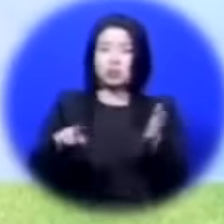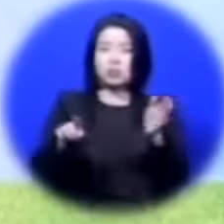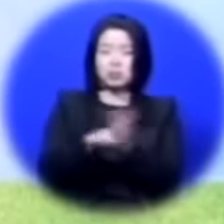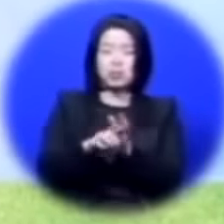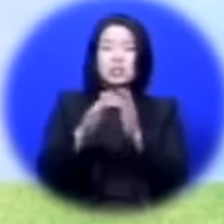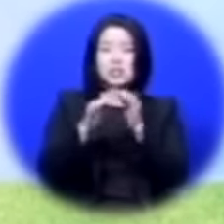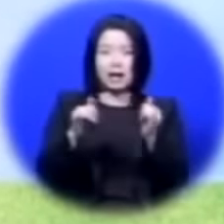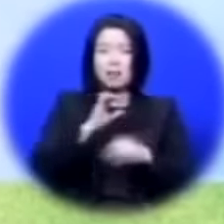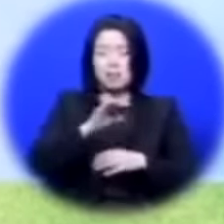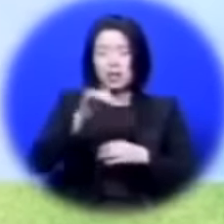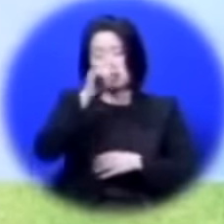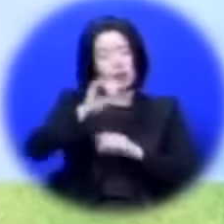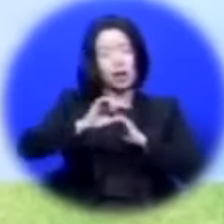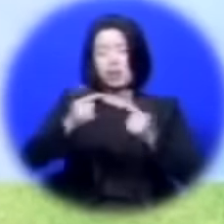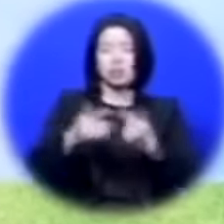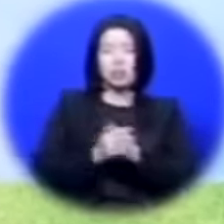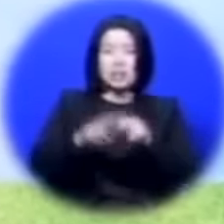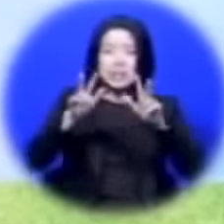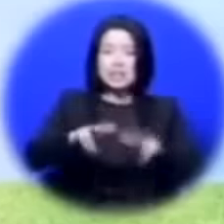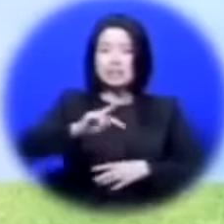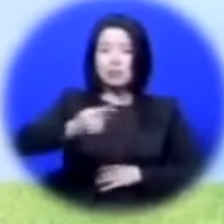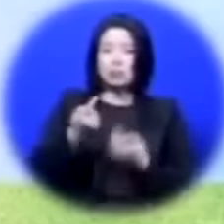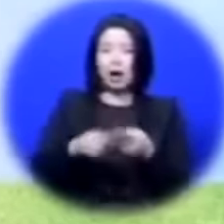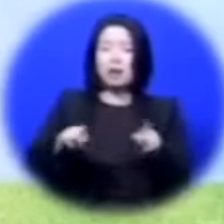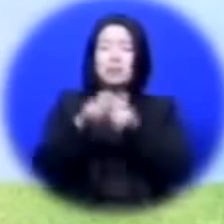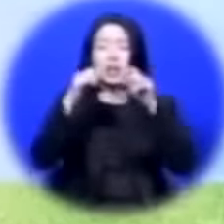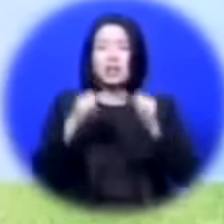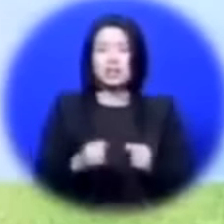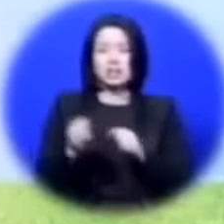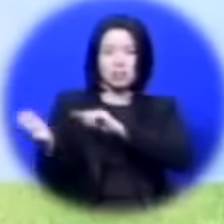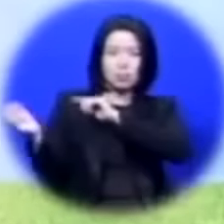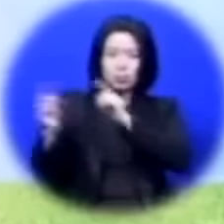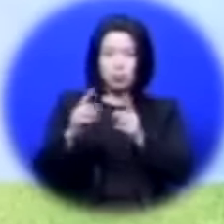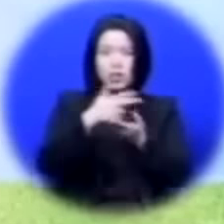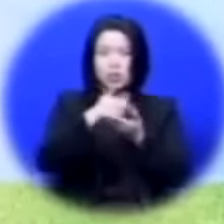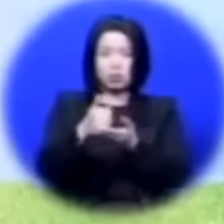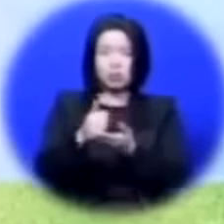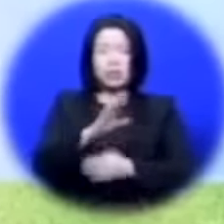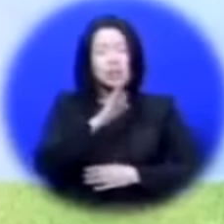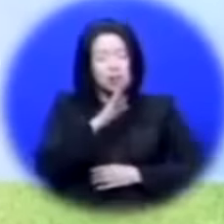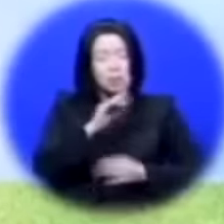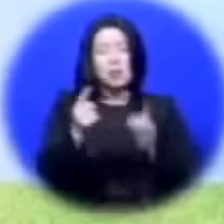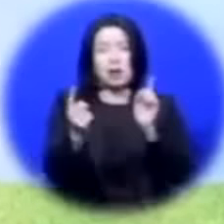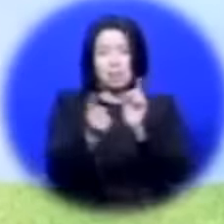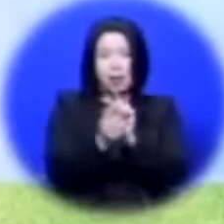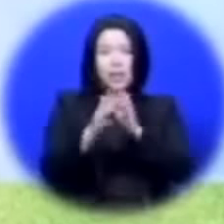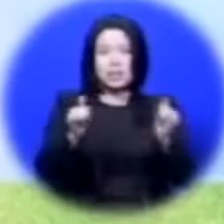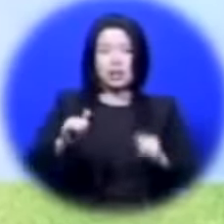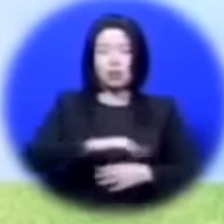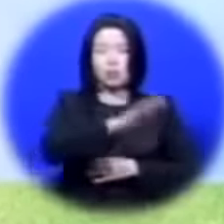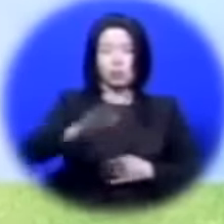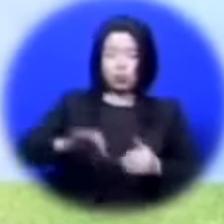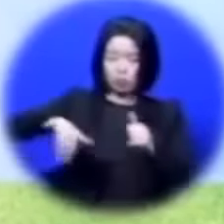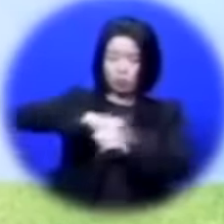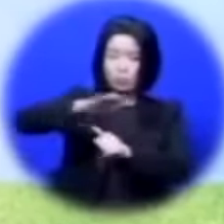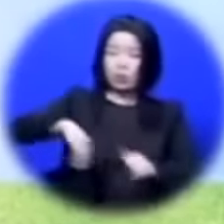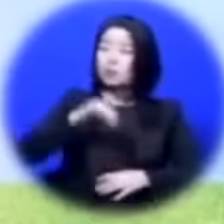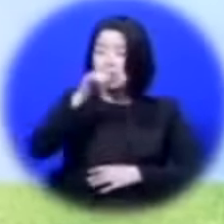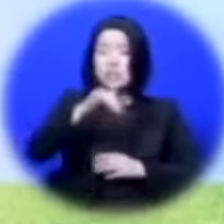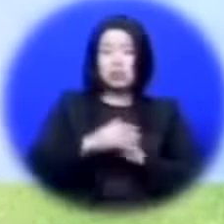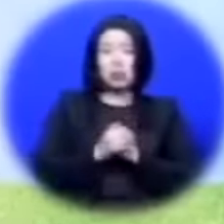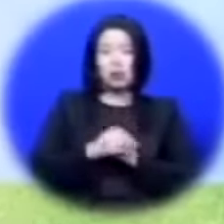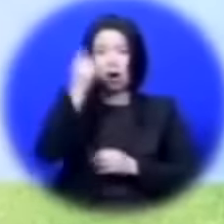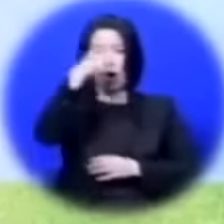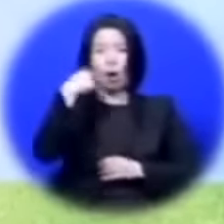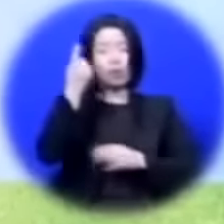있는게 아닙니다 지금도 함께 계시는 부활의 주님을 정말 만난 사람들이 우리 주변에도 있어요